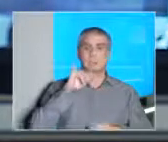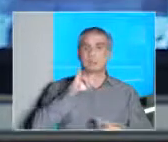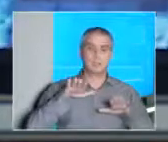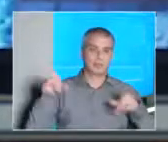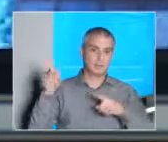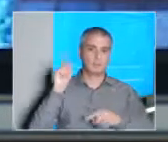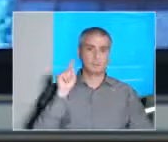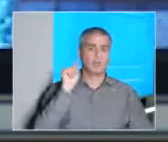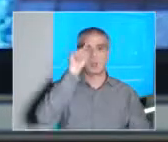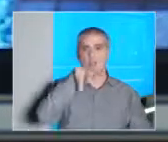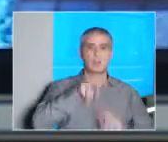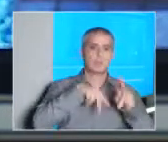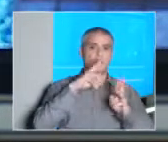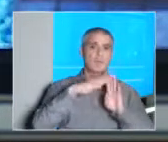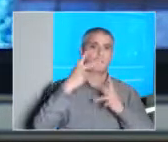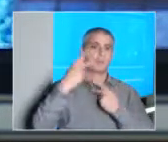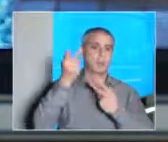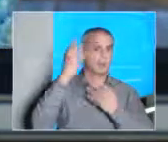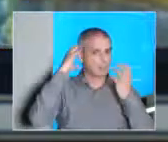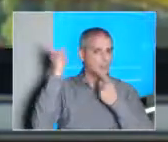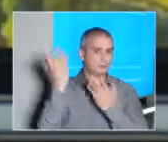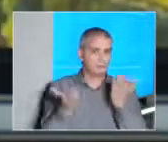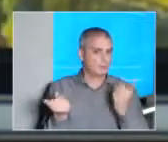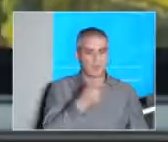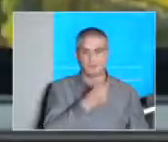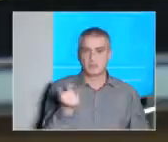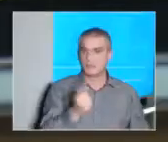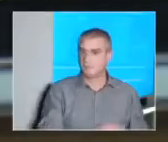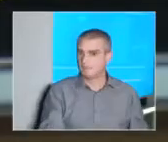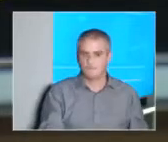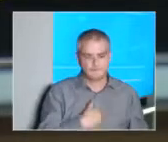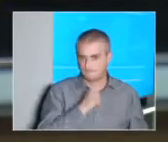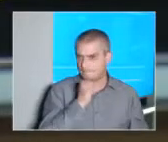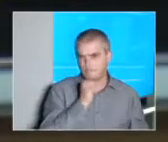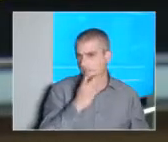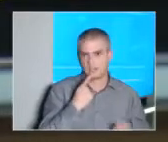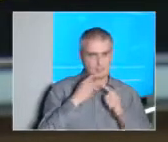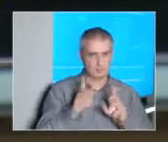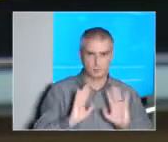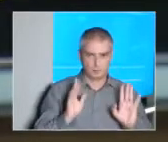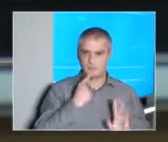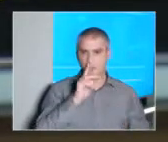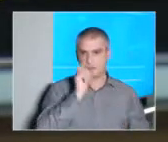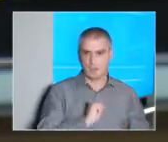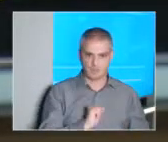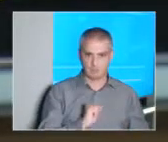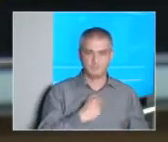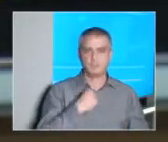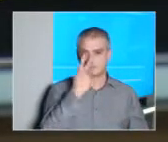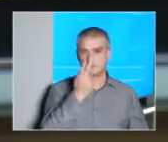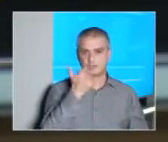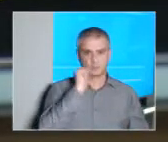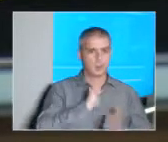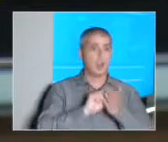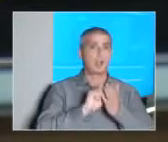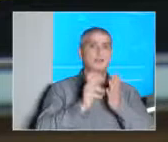לנטבג וצריך להגיע לטיפולים בבית החולים תל השומר. מה ההבדל? אני ממש לא רוצה להיכנס איתך לדיון הזה, ואני רוצה להגיד לך למה. אני ראיתי אתמול את